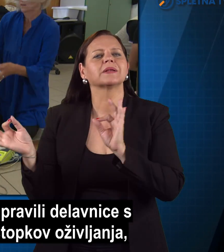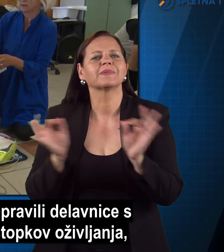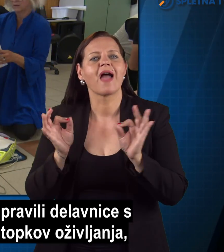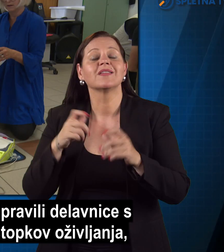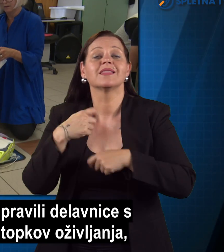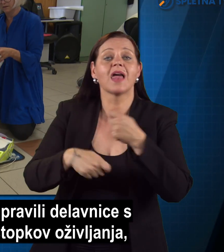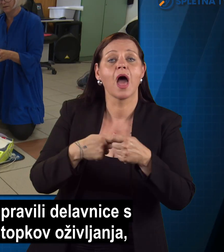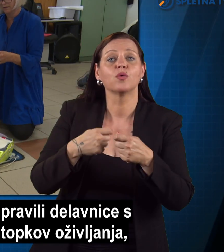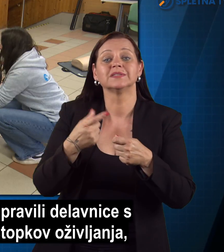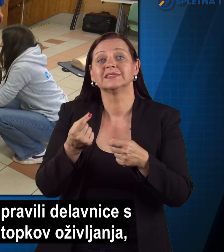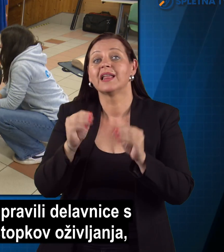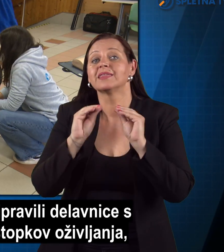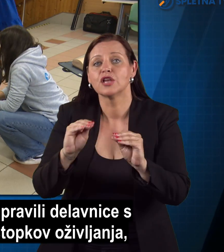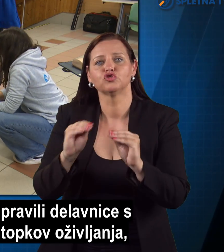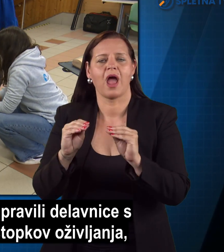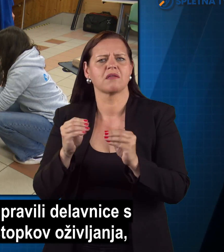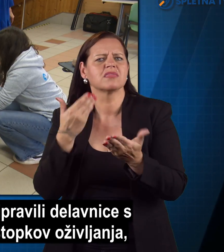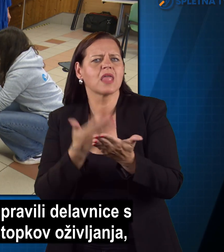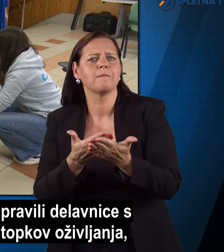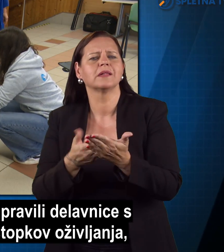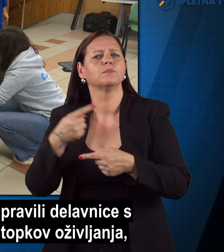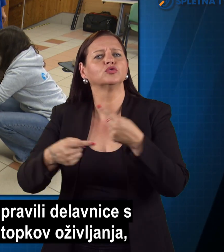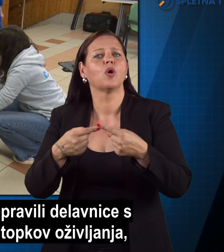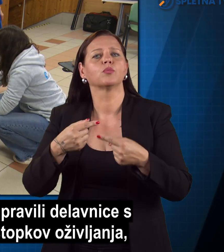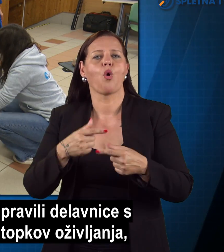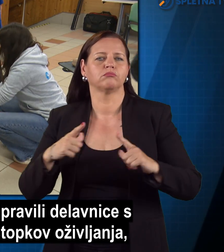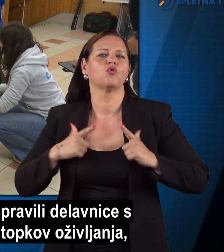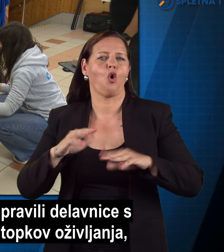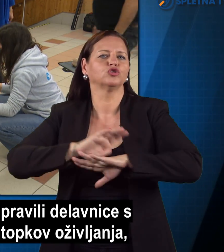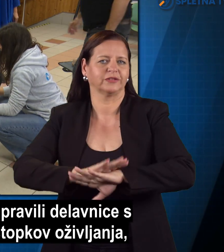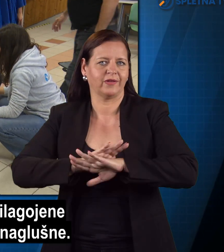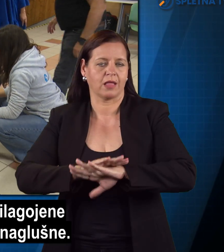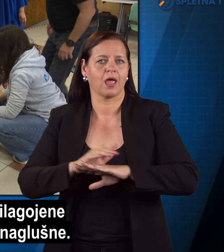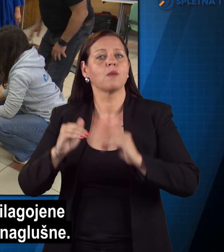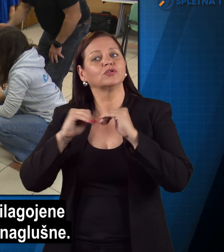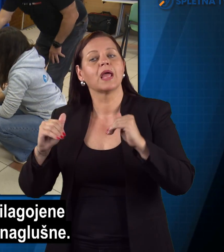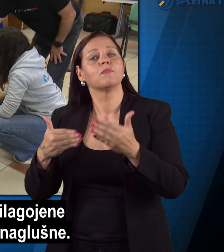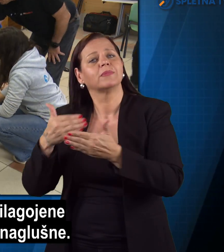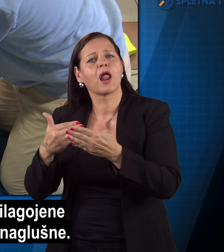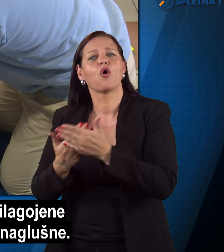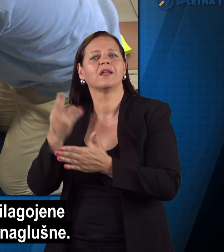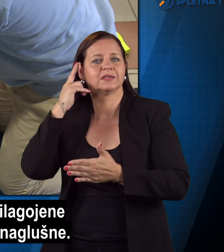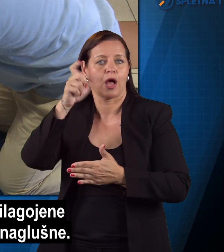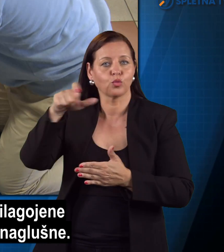s tečaji temeljnih postopkov oživljanja, posebej prilagojene za gluhe in naglušne.